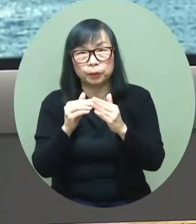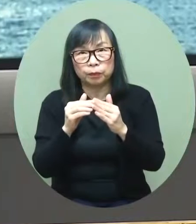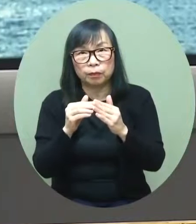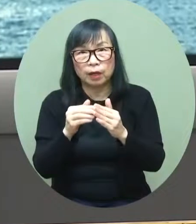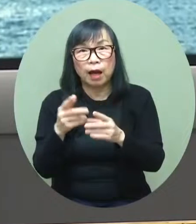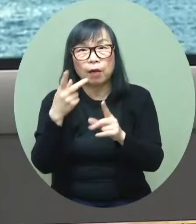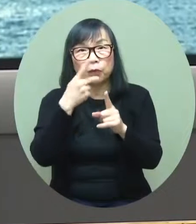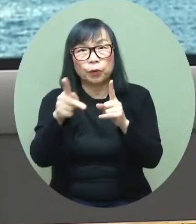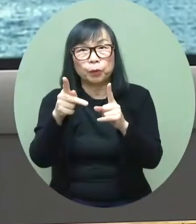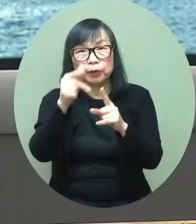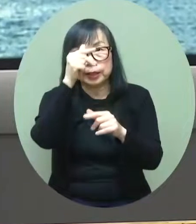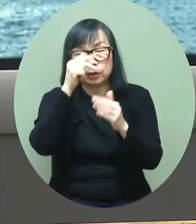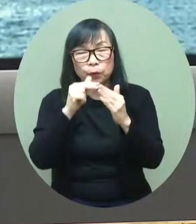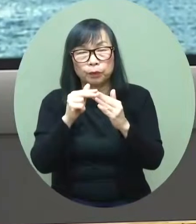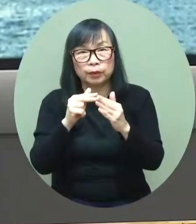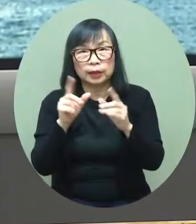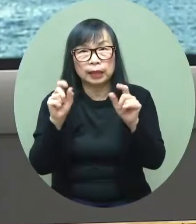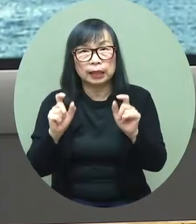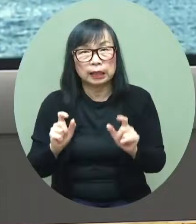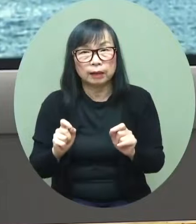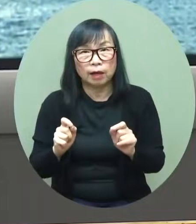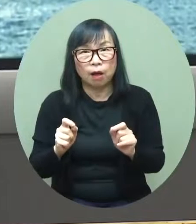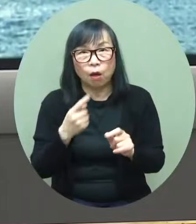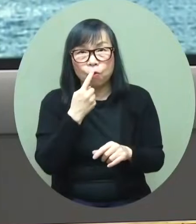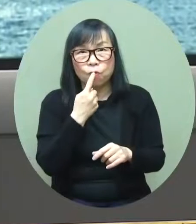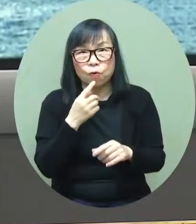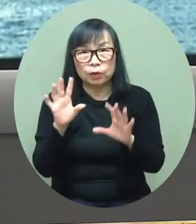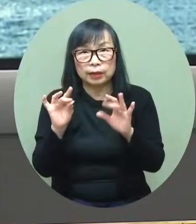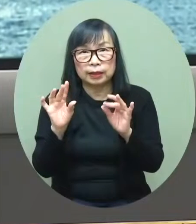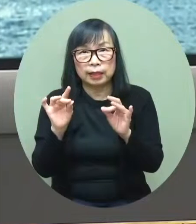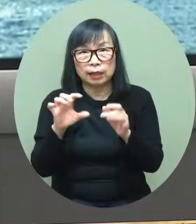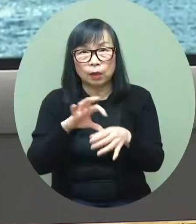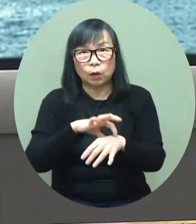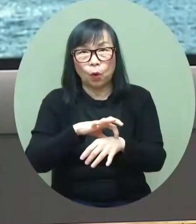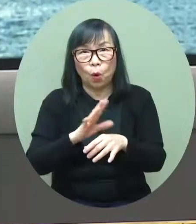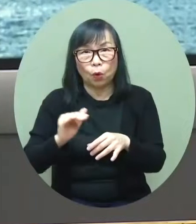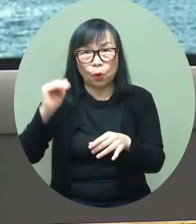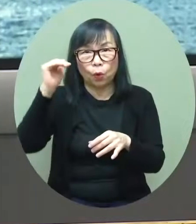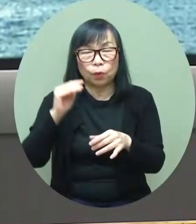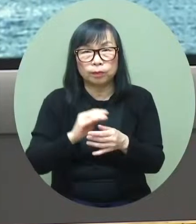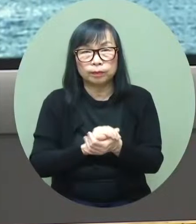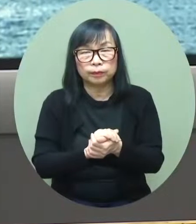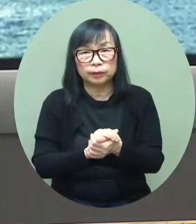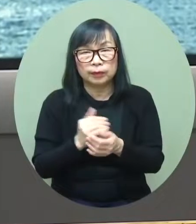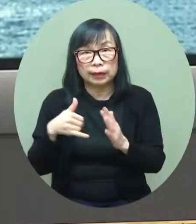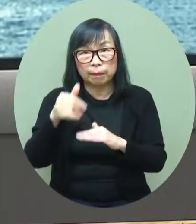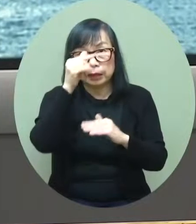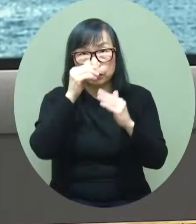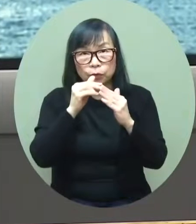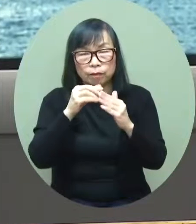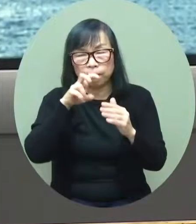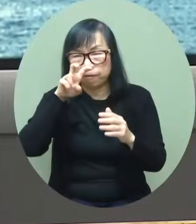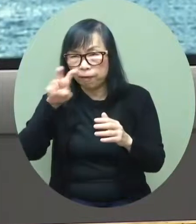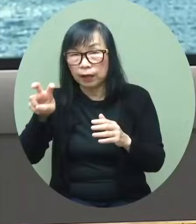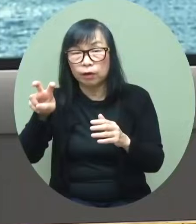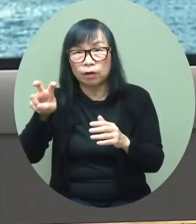呢個屯門醫院嘅。咁原因係由於佢血液裏面嘅鈣呢係高，咁佢喺入院嘅時候就發覺